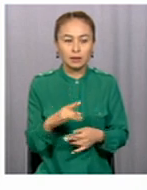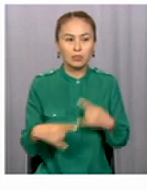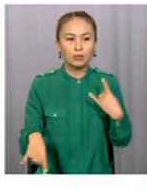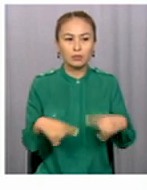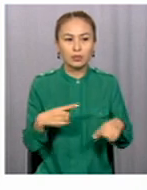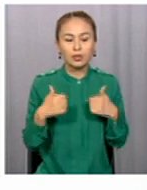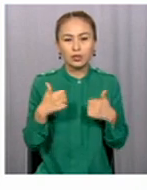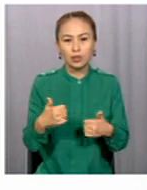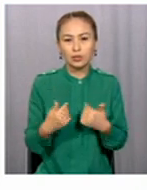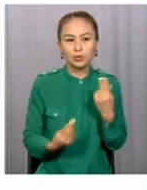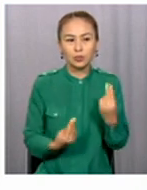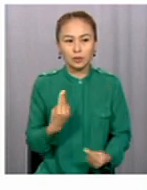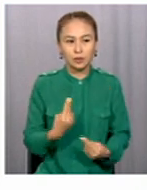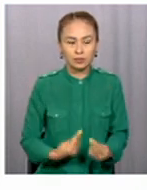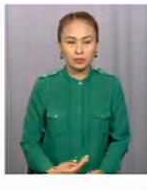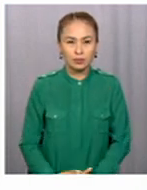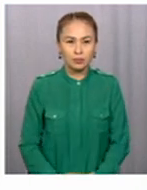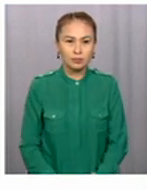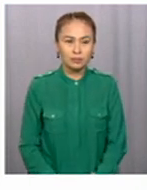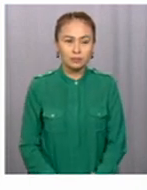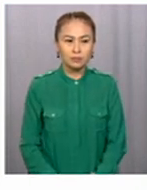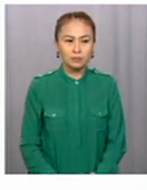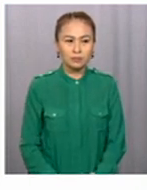Данияр футболды жақсы ойнайды.